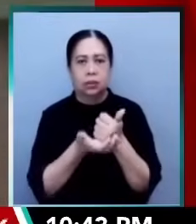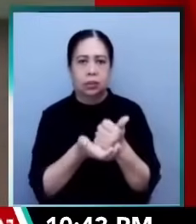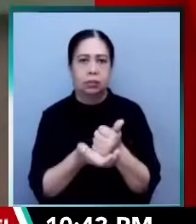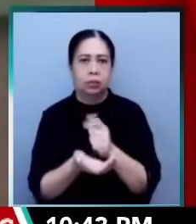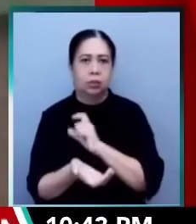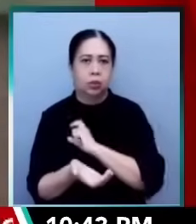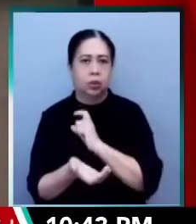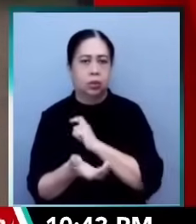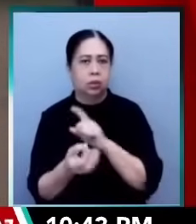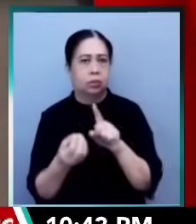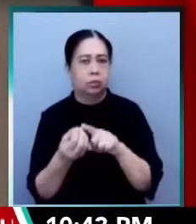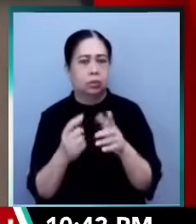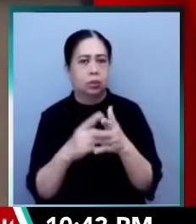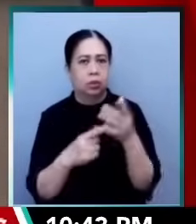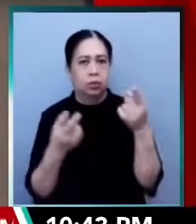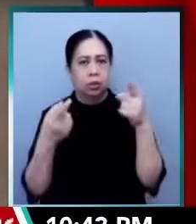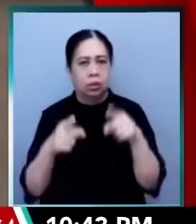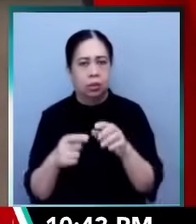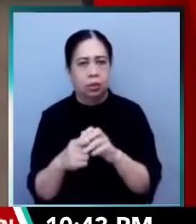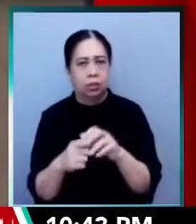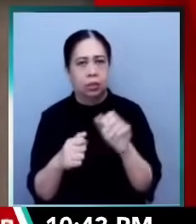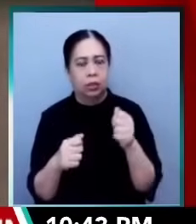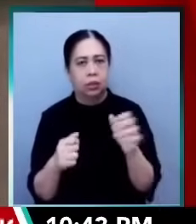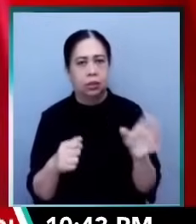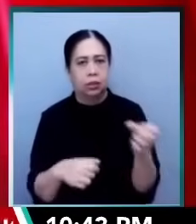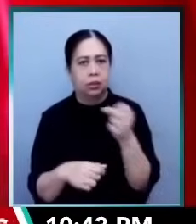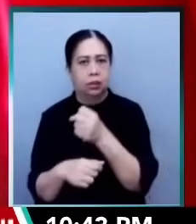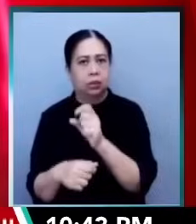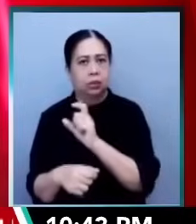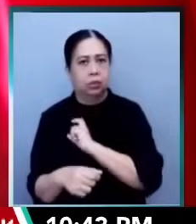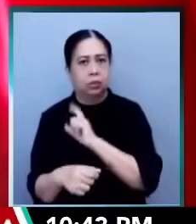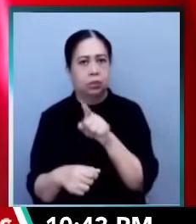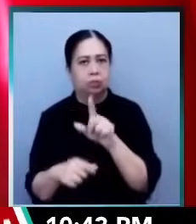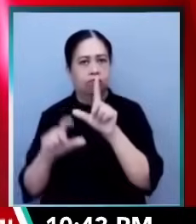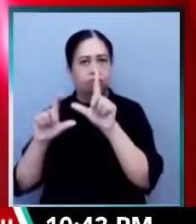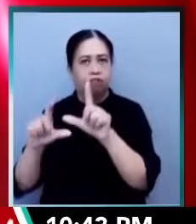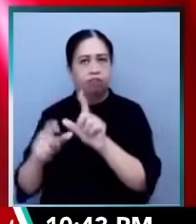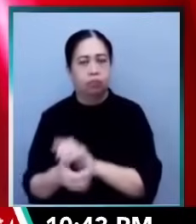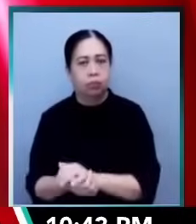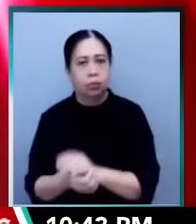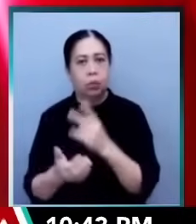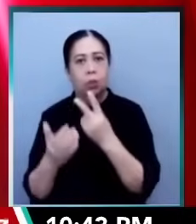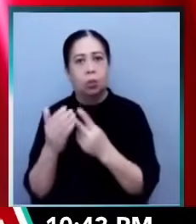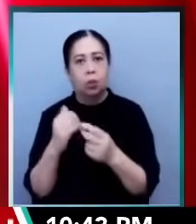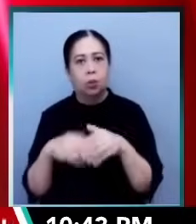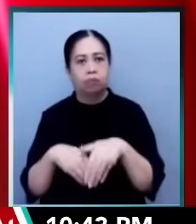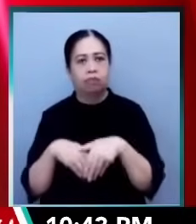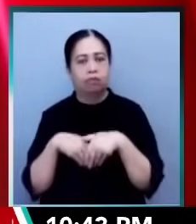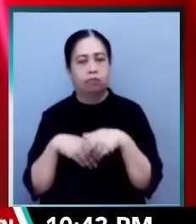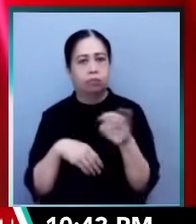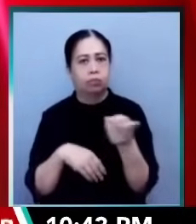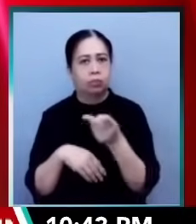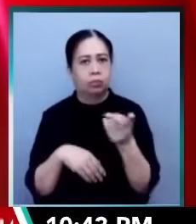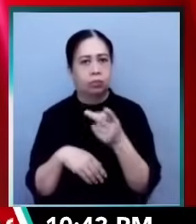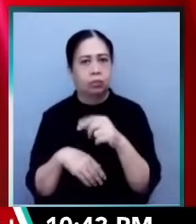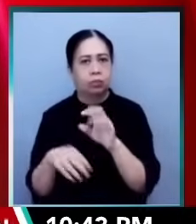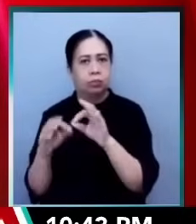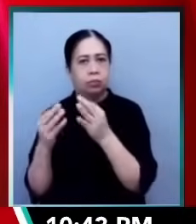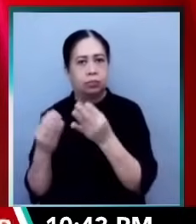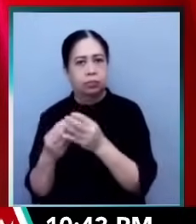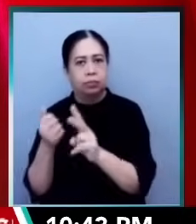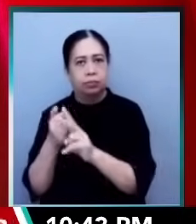ng nangyari, nasa kasudiyan na rin ng mga pulis ang suspect. Kapwa walang pahayag ang suspect at ang pamilya ng biktima.